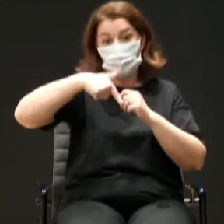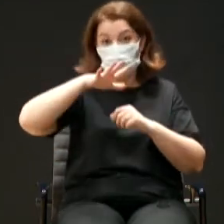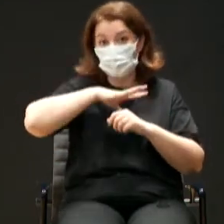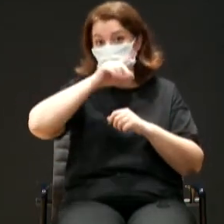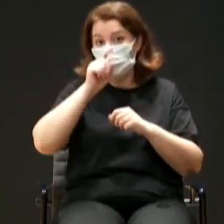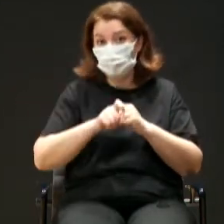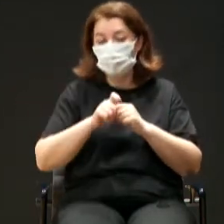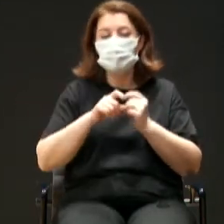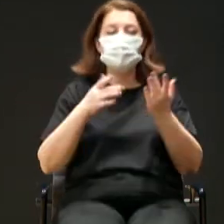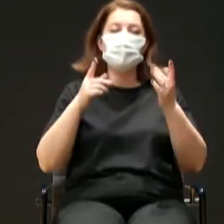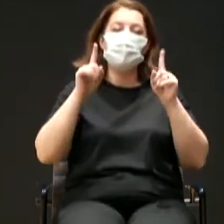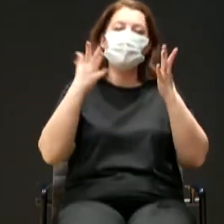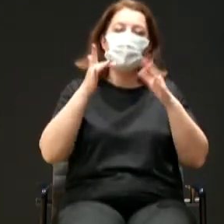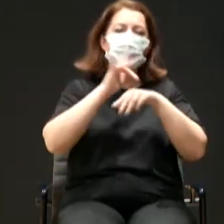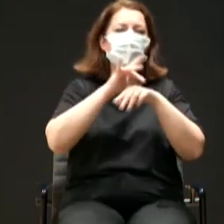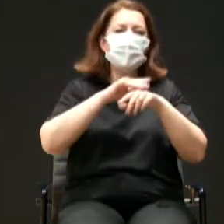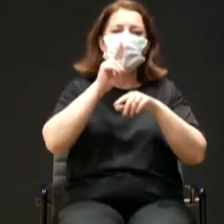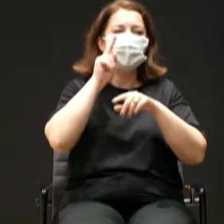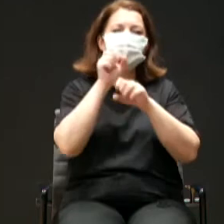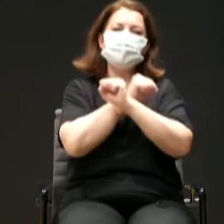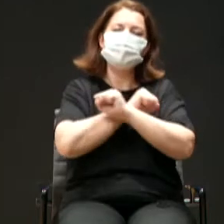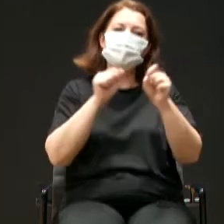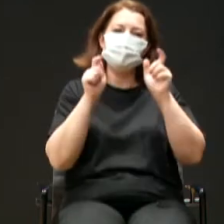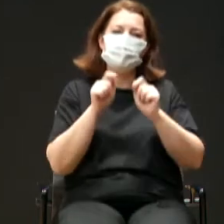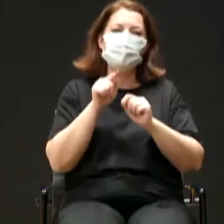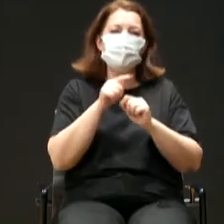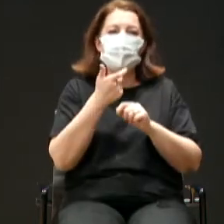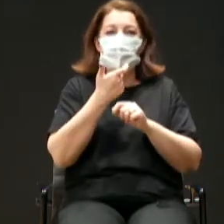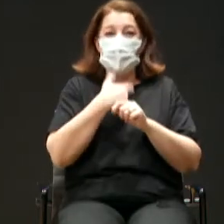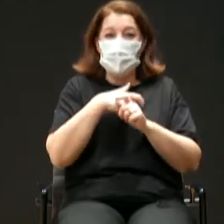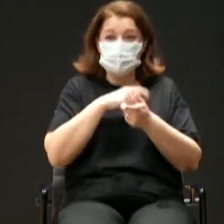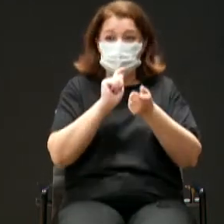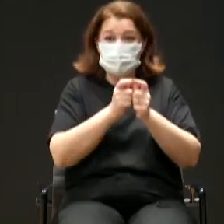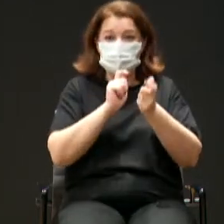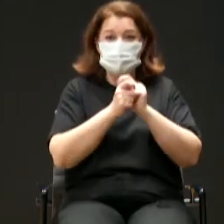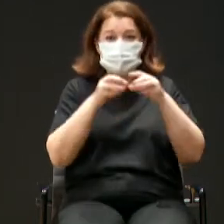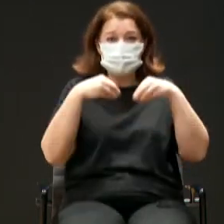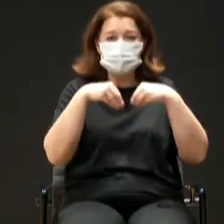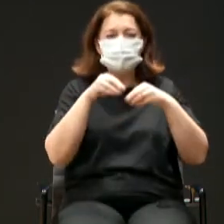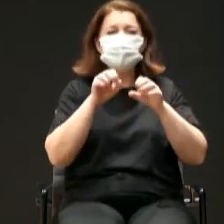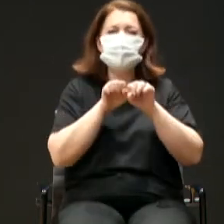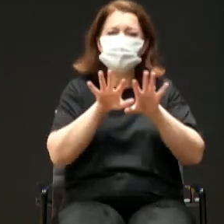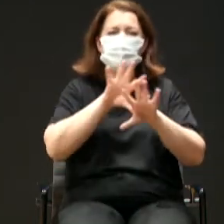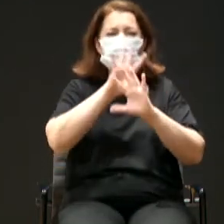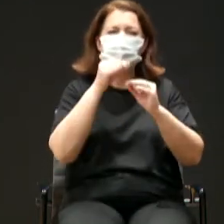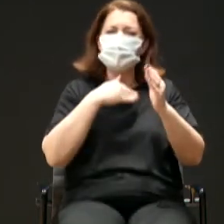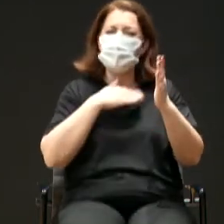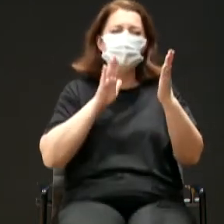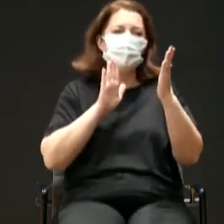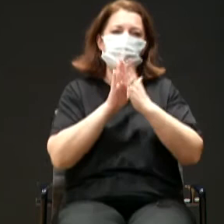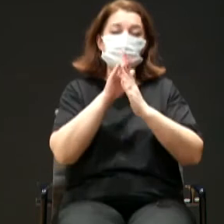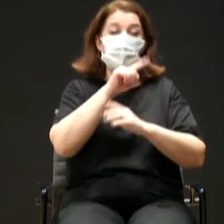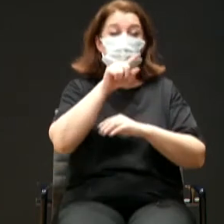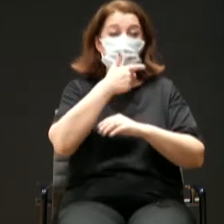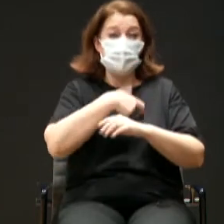Valla ülkeye yazık ettiniz. Bu özelleştirmeler, ben sistem olarak tamamına karşıyım.